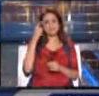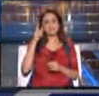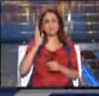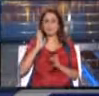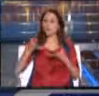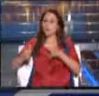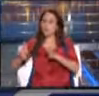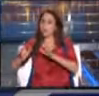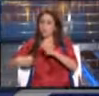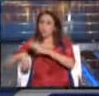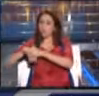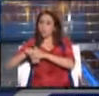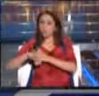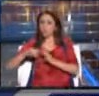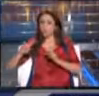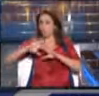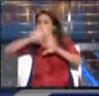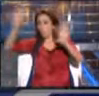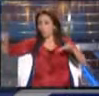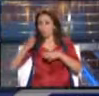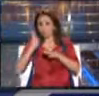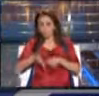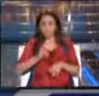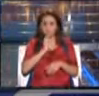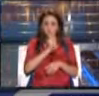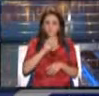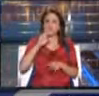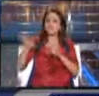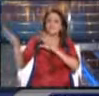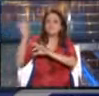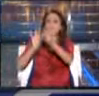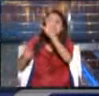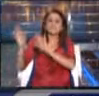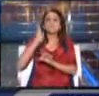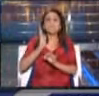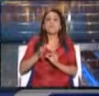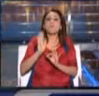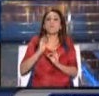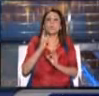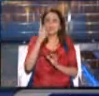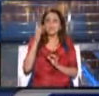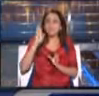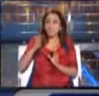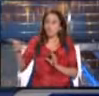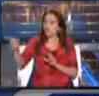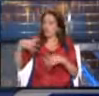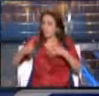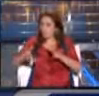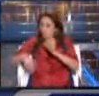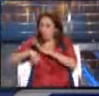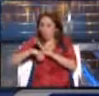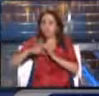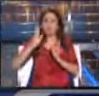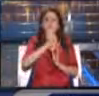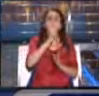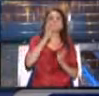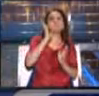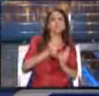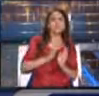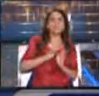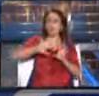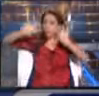يصلح ان يكون اعلامي. اكيد. بتشوف انت ايه المواصفات التي يجب توفرها عشان نقول ان هذا الشخص اللي كان لاعب كرة متميز ايضا يصلح ان